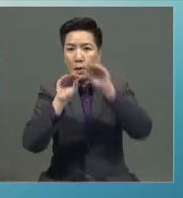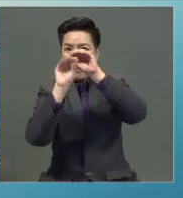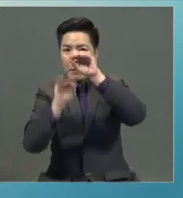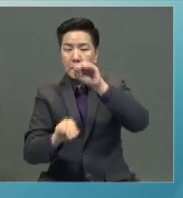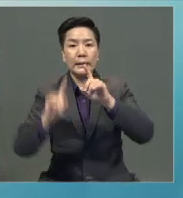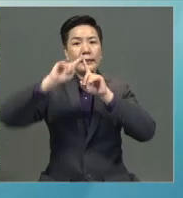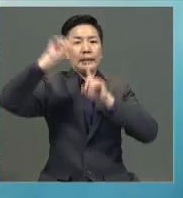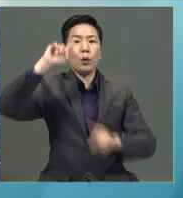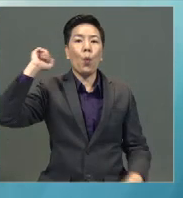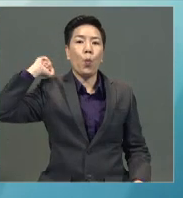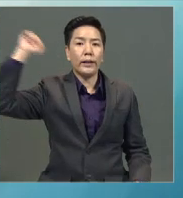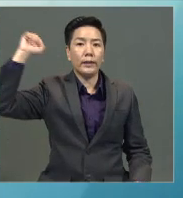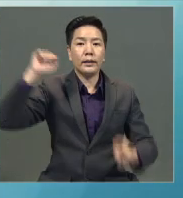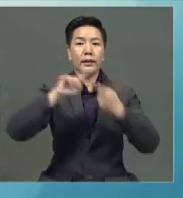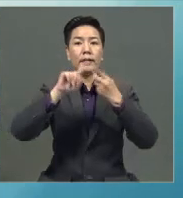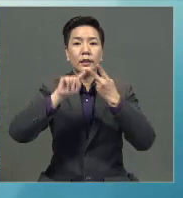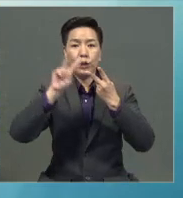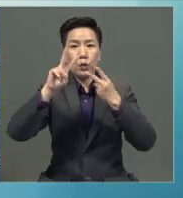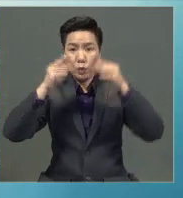เหมาะกับคนที่เดินทางเข้ามาเพราะฉันพอดีอย่างนี้มาเดี๋ยวคู่เว้นดับ1